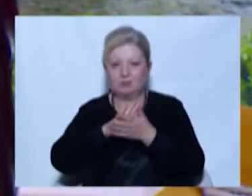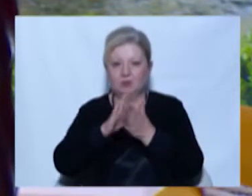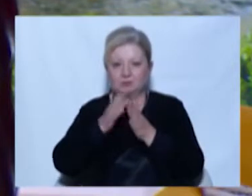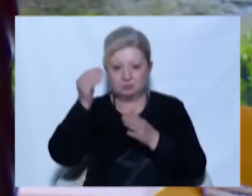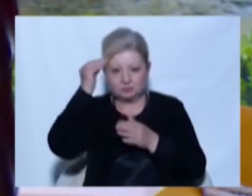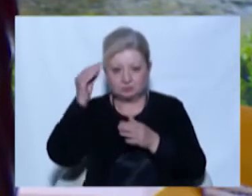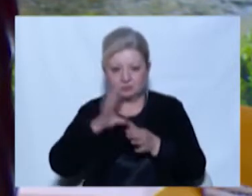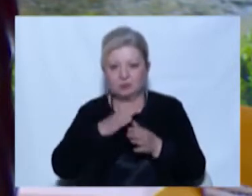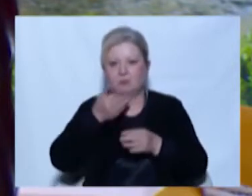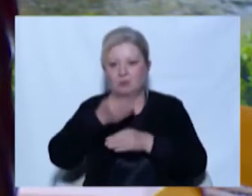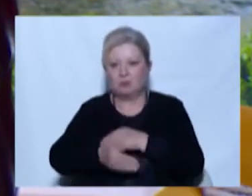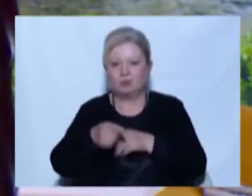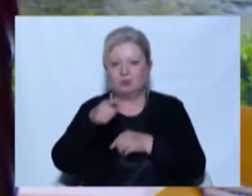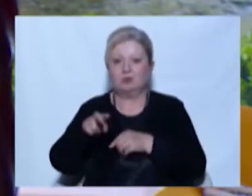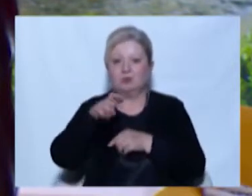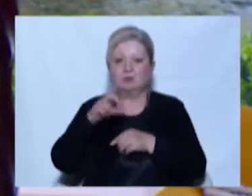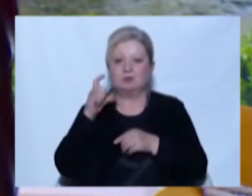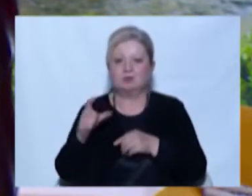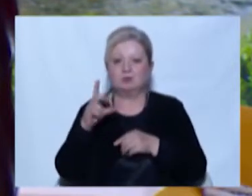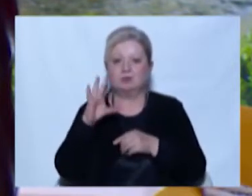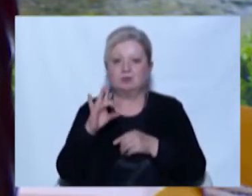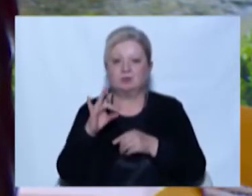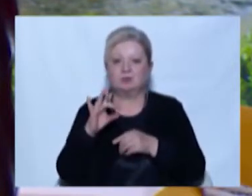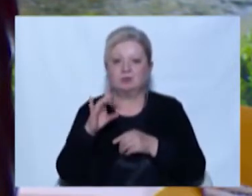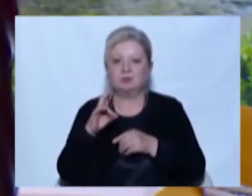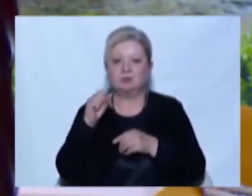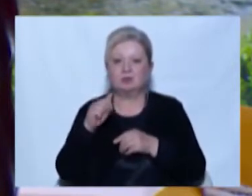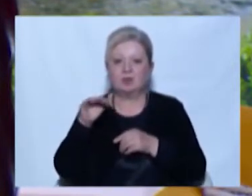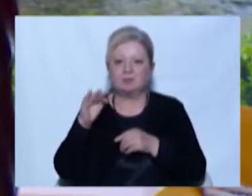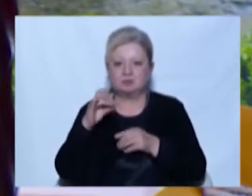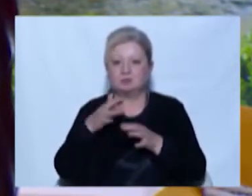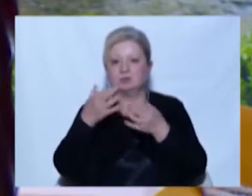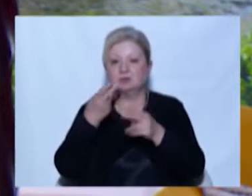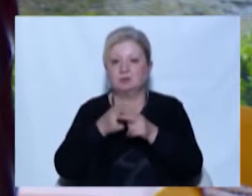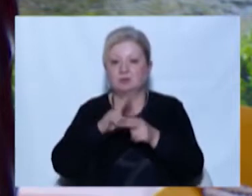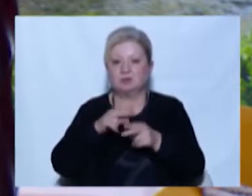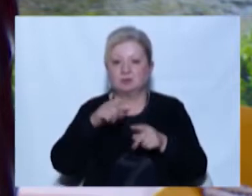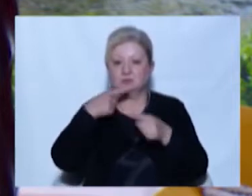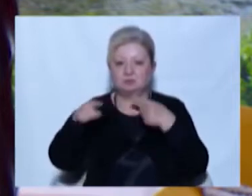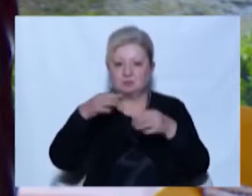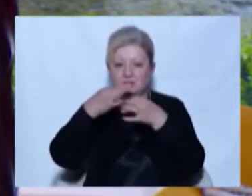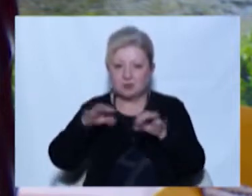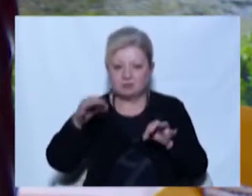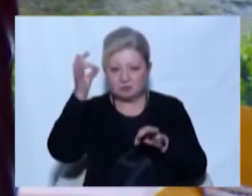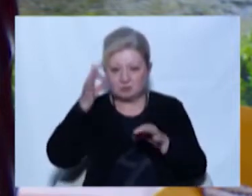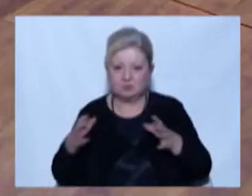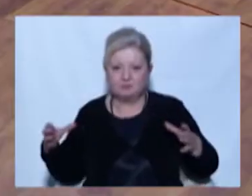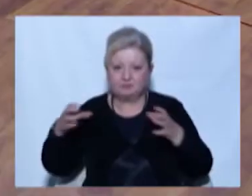ქვეყნი დენაციფიცირებული, ანუ თან ნაციზმისაგან თავისუფალი გერმანიის გამთლიანებას. თუმცა საბჭოთა